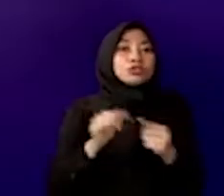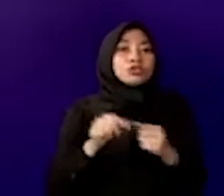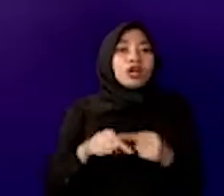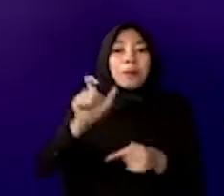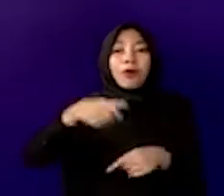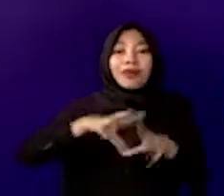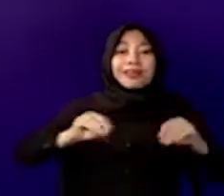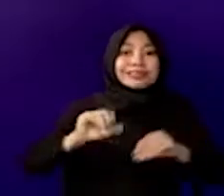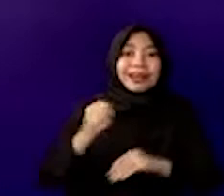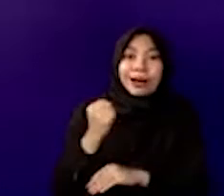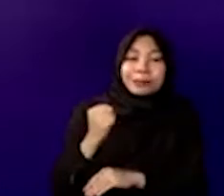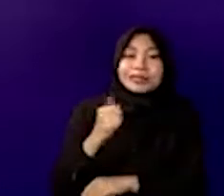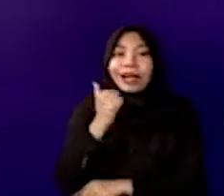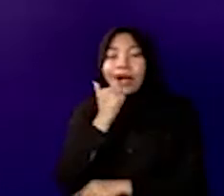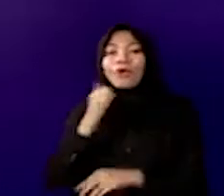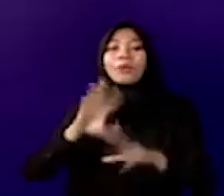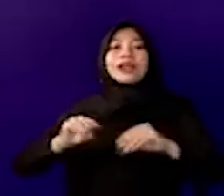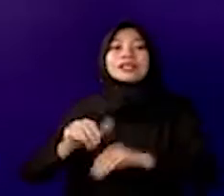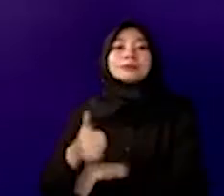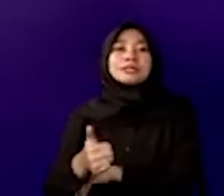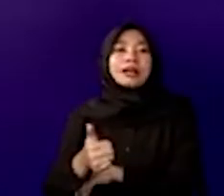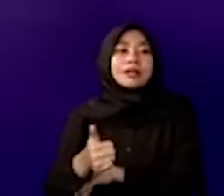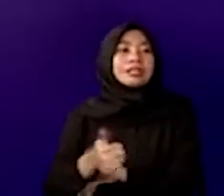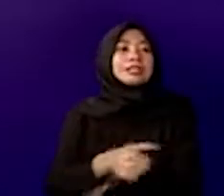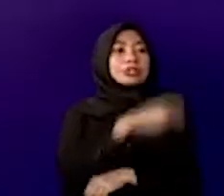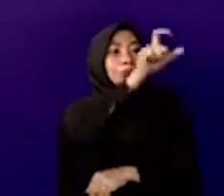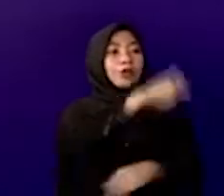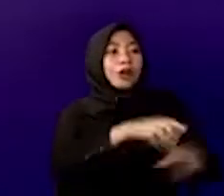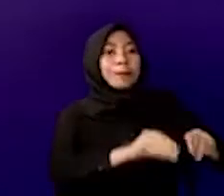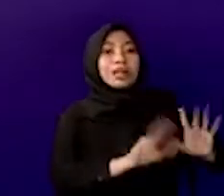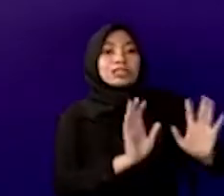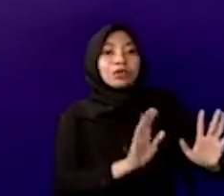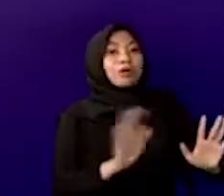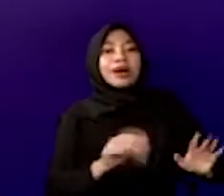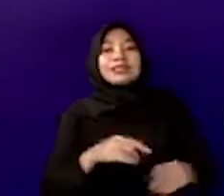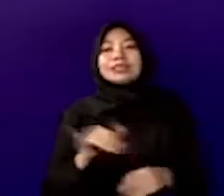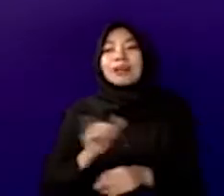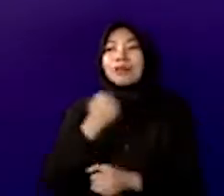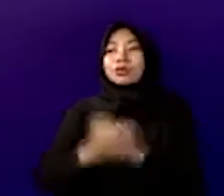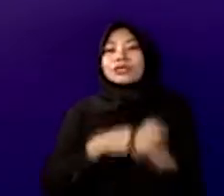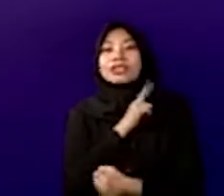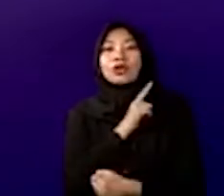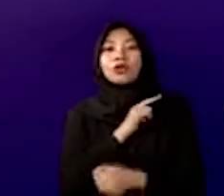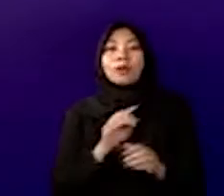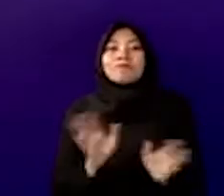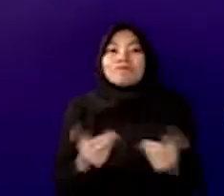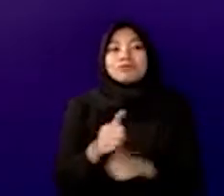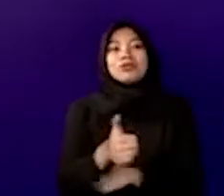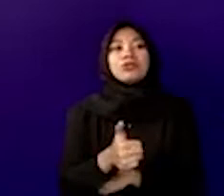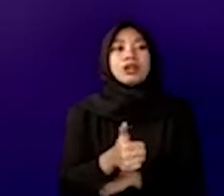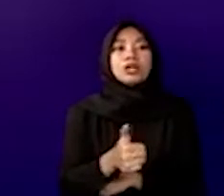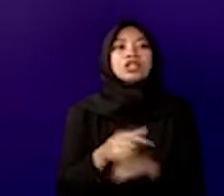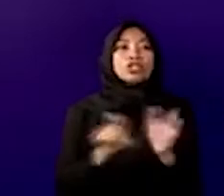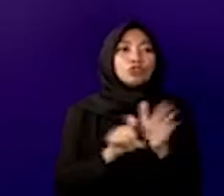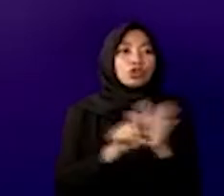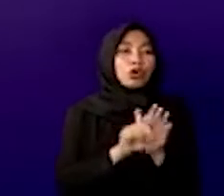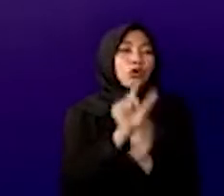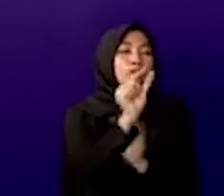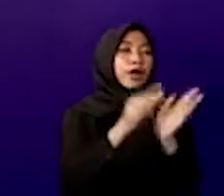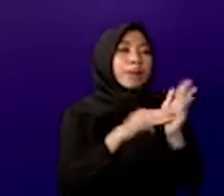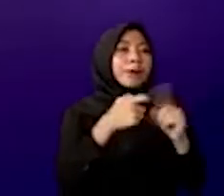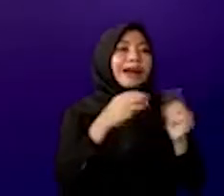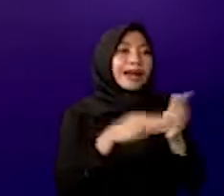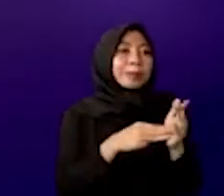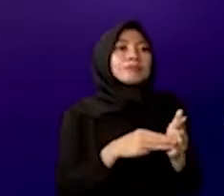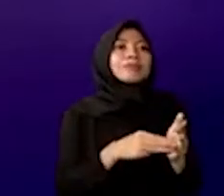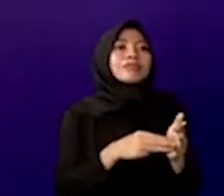bisa bekerja bukan hanya sebagai pekerja tetapi sebagai wiraswasta juga nah sebagai wiraswasta seperti UMKM itu